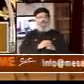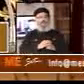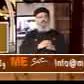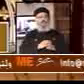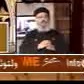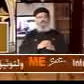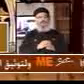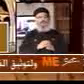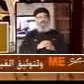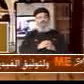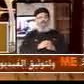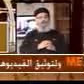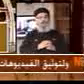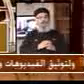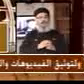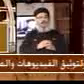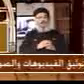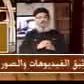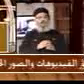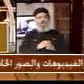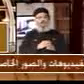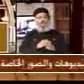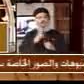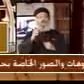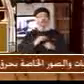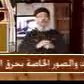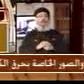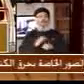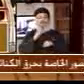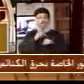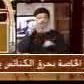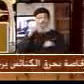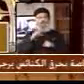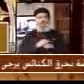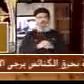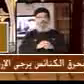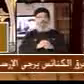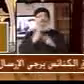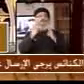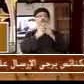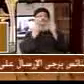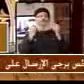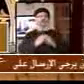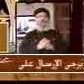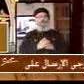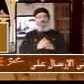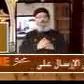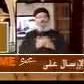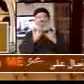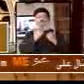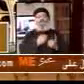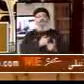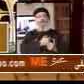الزمان المعاصر ناس كتيرة فقدت عنصر الشفقة،